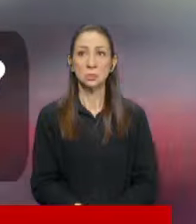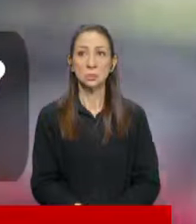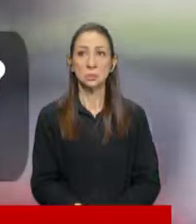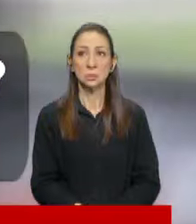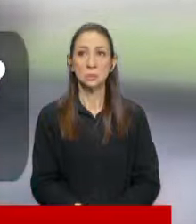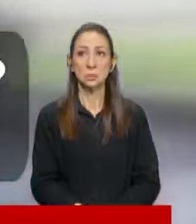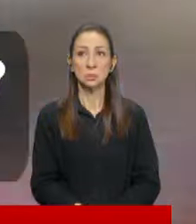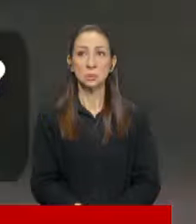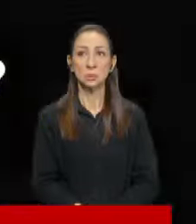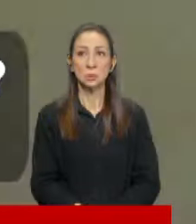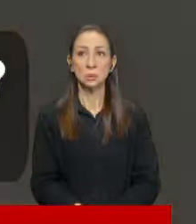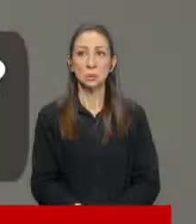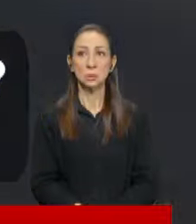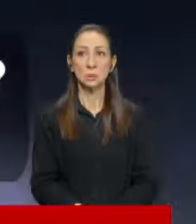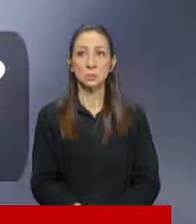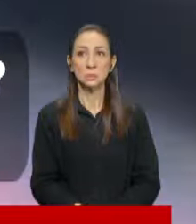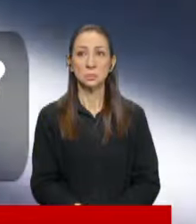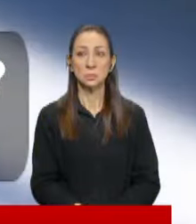mi döveceksin?